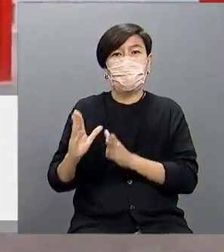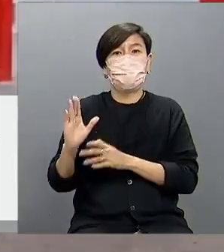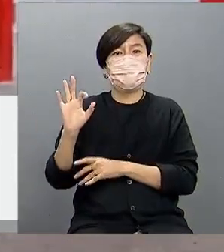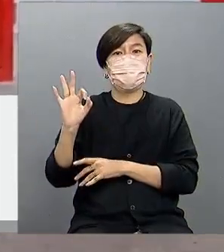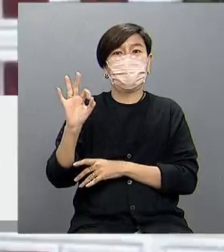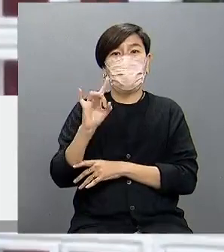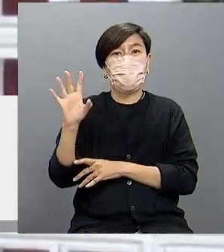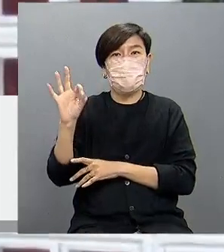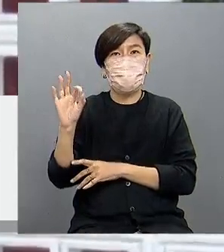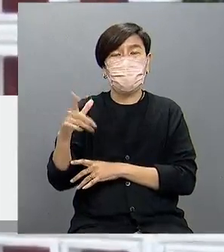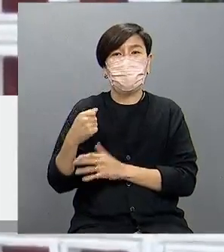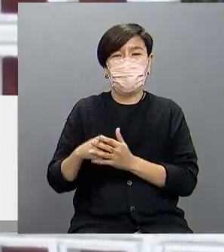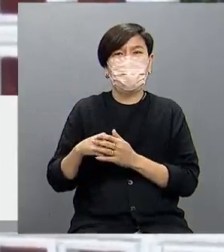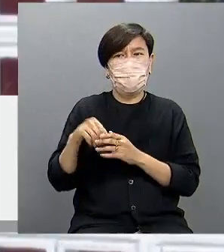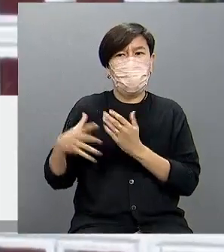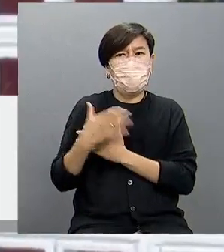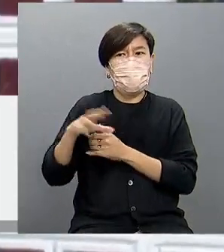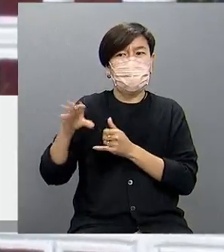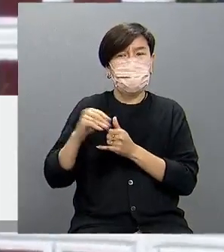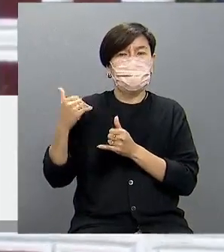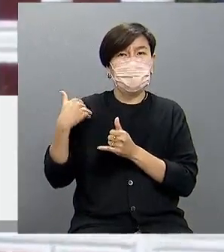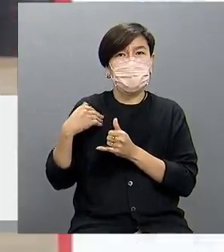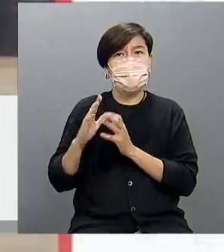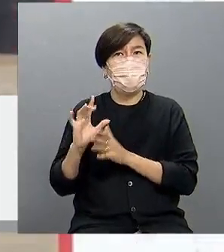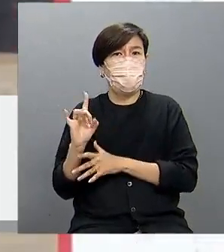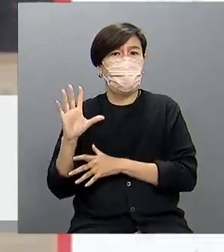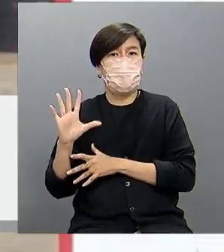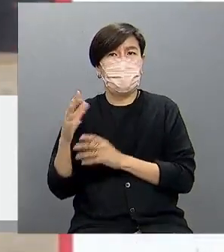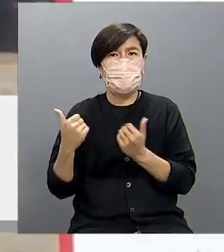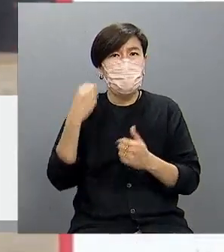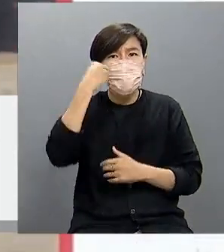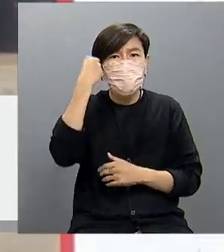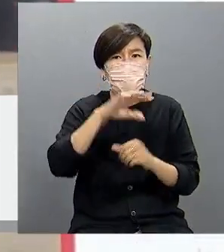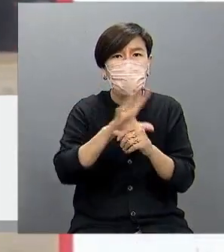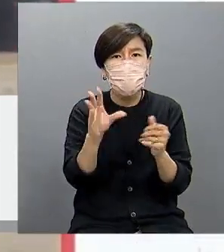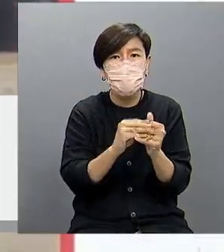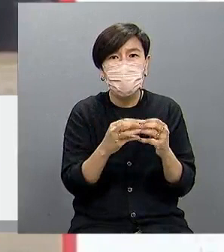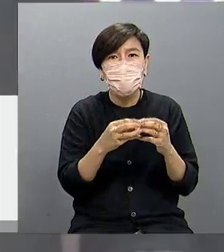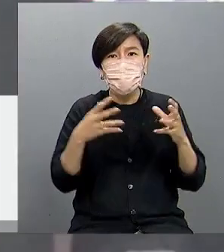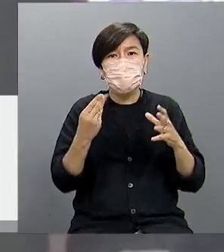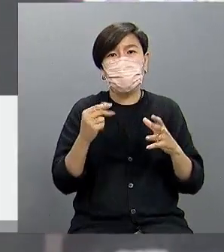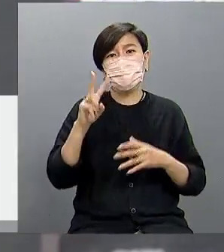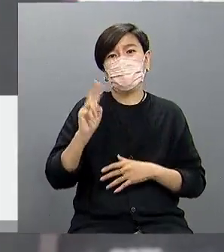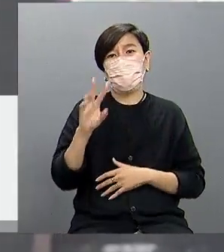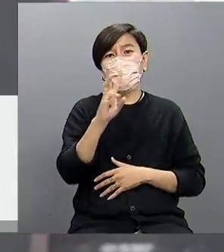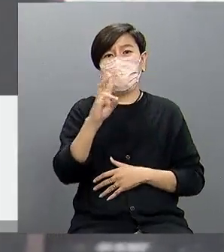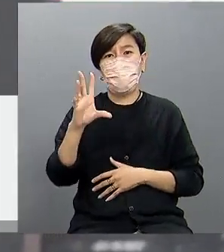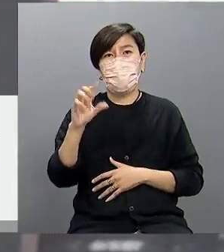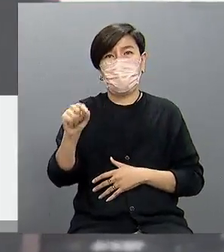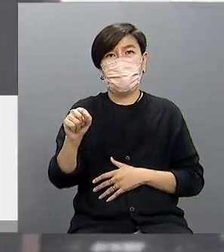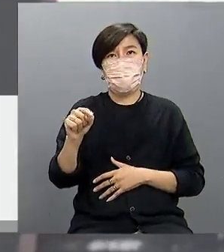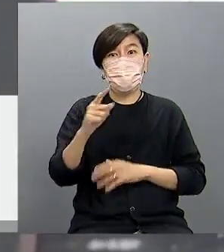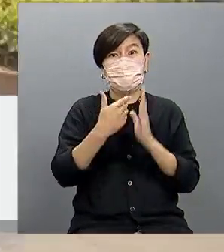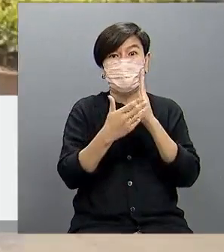ค่ะยอดผู้ติดโควิด -19 รายวันล่าสุดวันนี้ก็ยังสูงถึง 2,600 คนนี่แค่อุบลราชธานีจังหวั